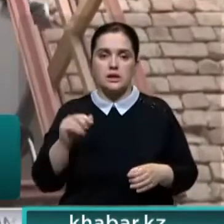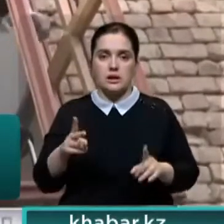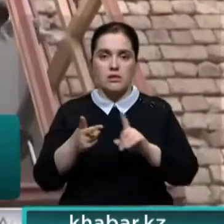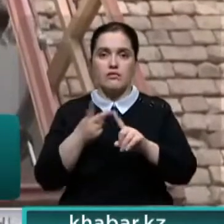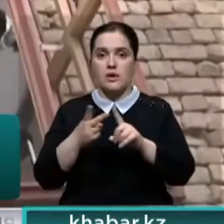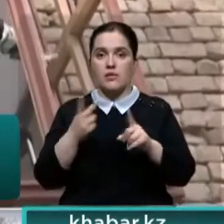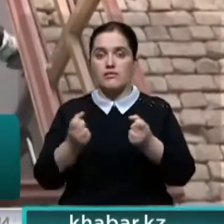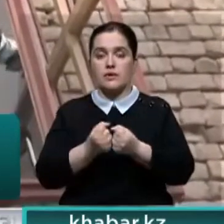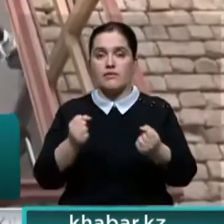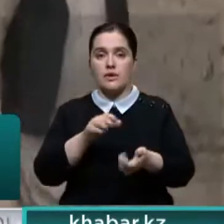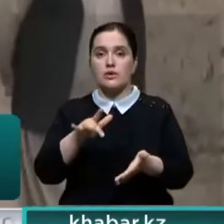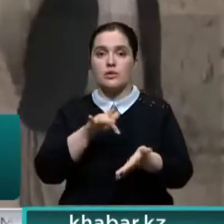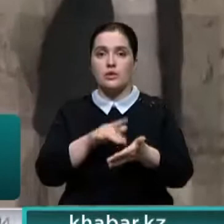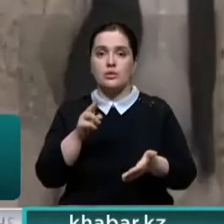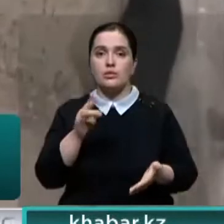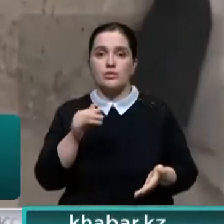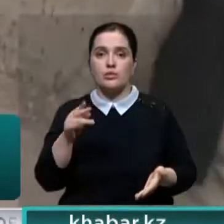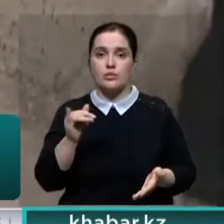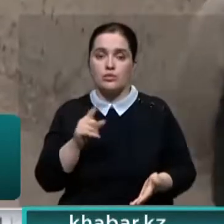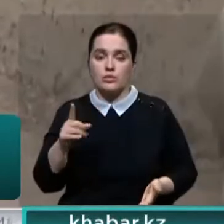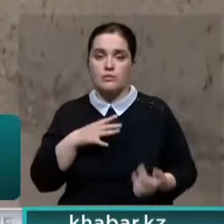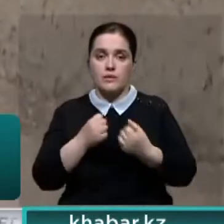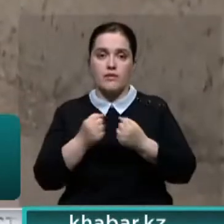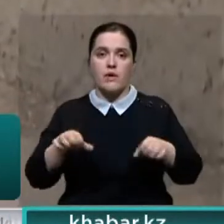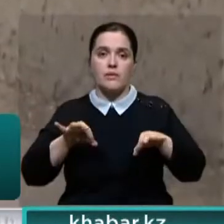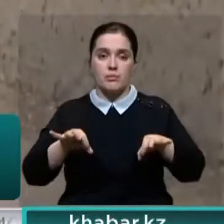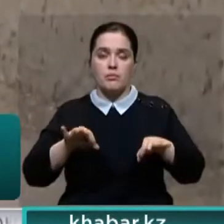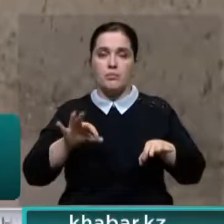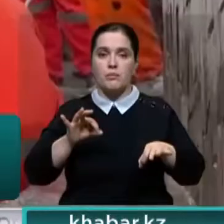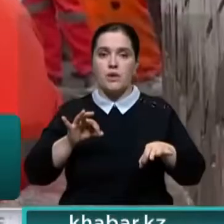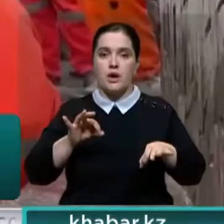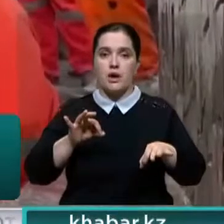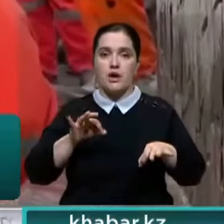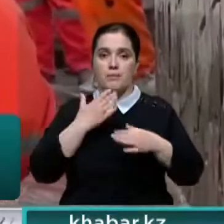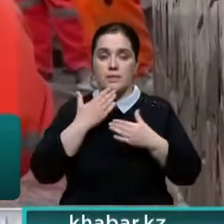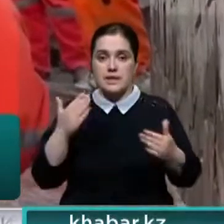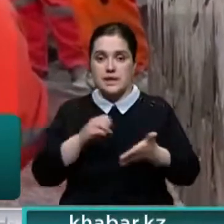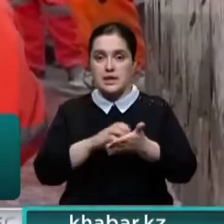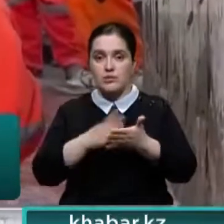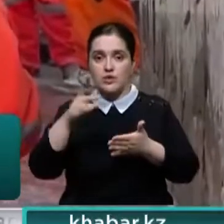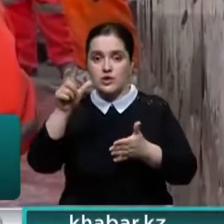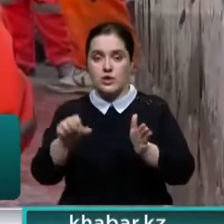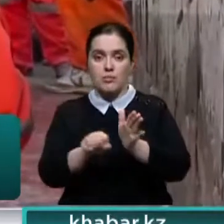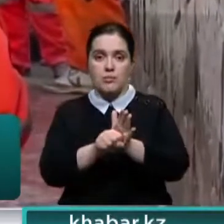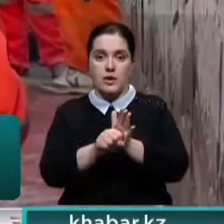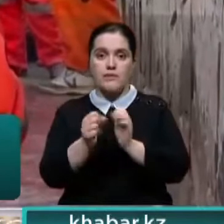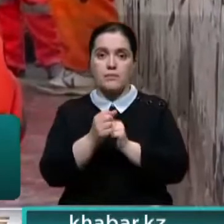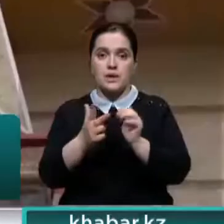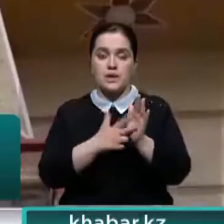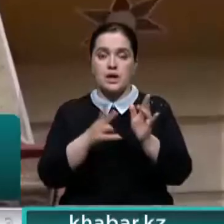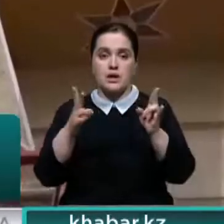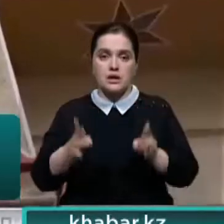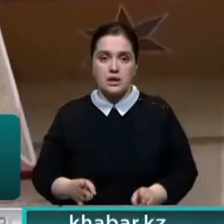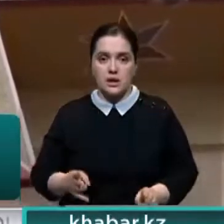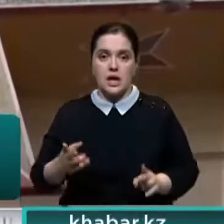организация ИГИЛ. Второй взрыв произошел в городе Кундуз, где был взорван автомобиль. По последним данным, 4 человека погибли и